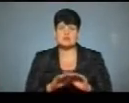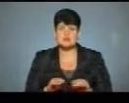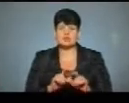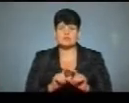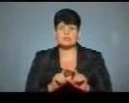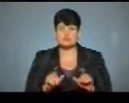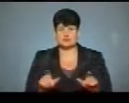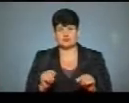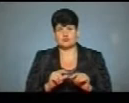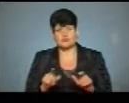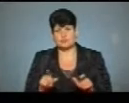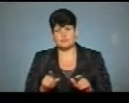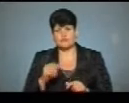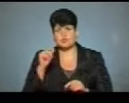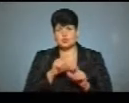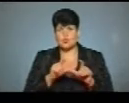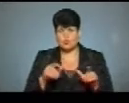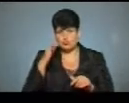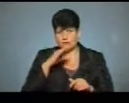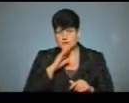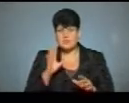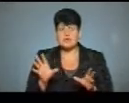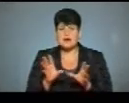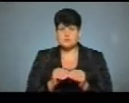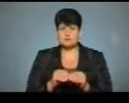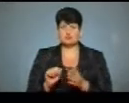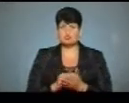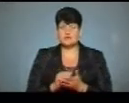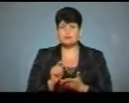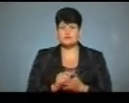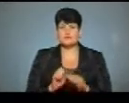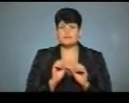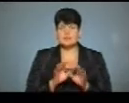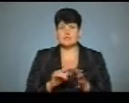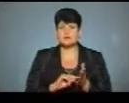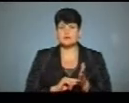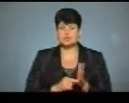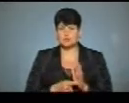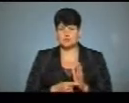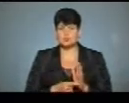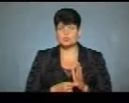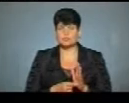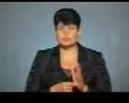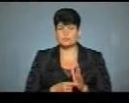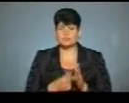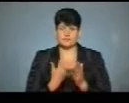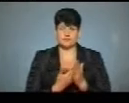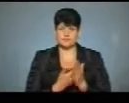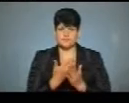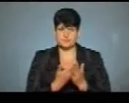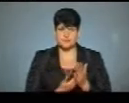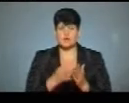школі. У школу батьки разом із документами повинні подати довідку відповідного взірця